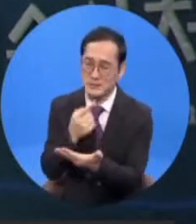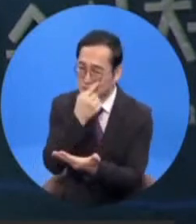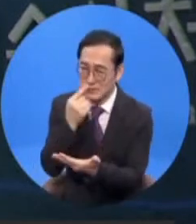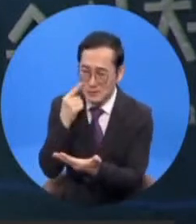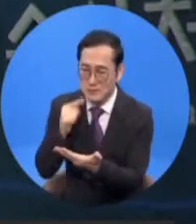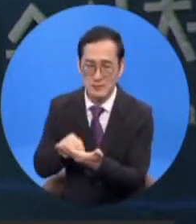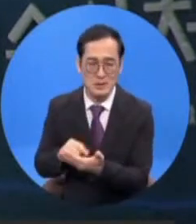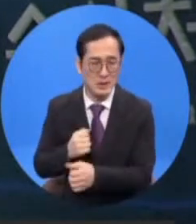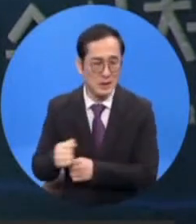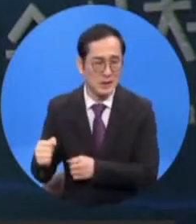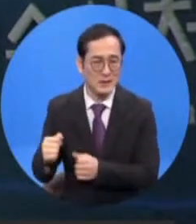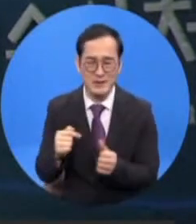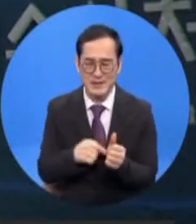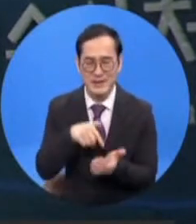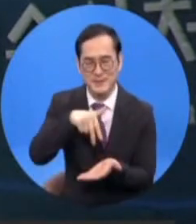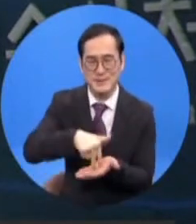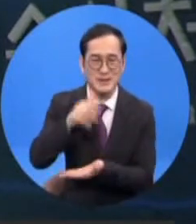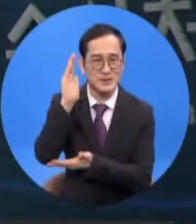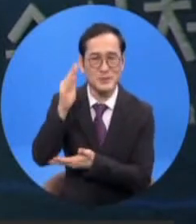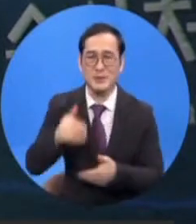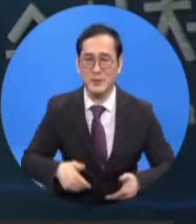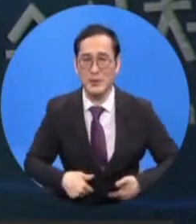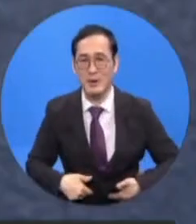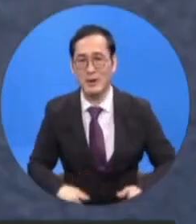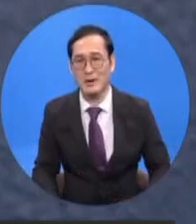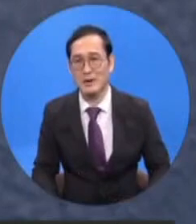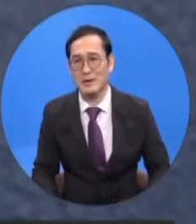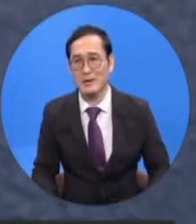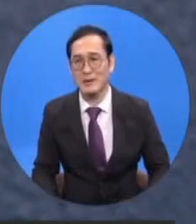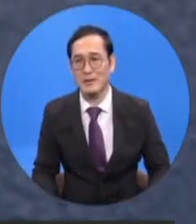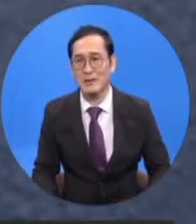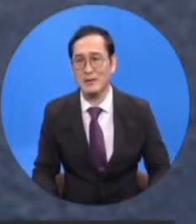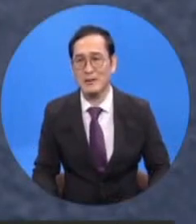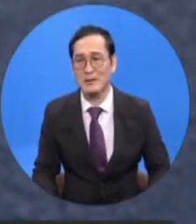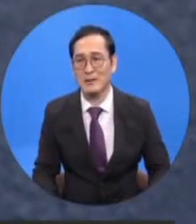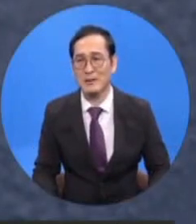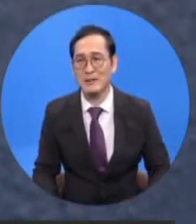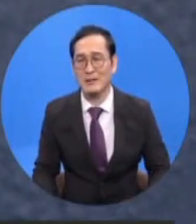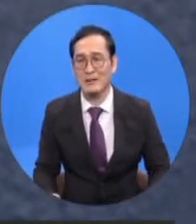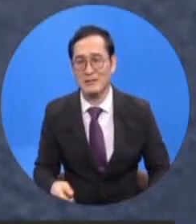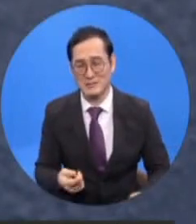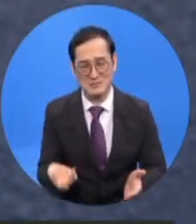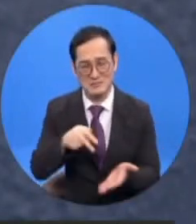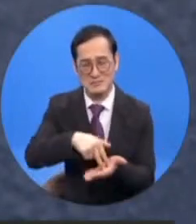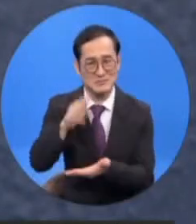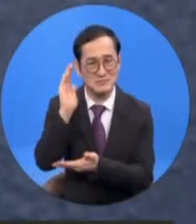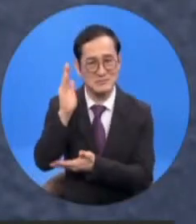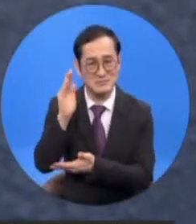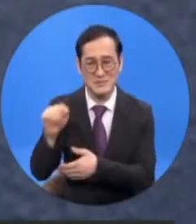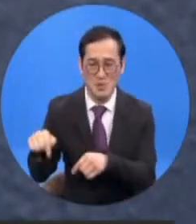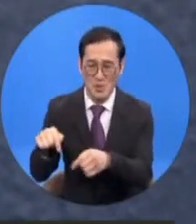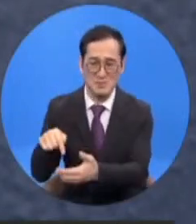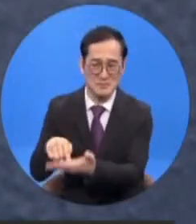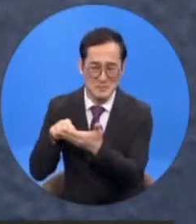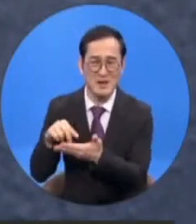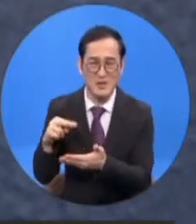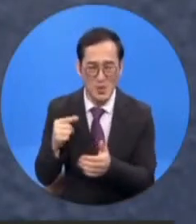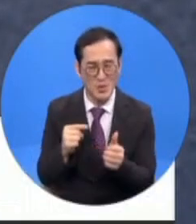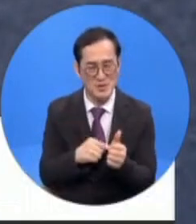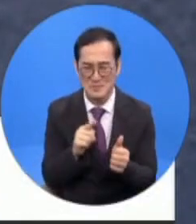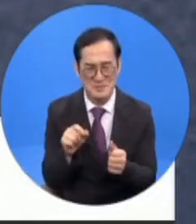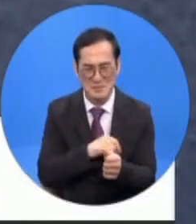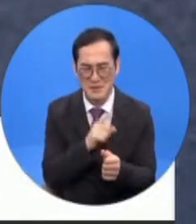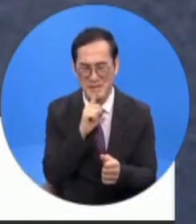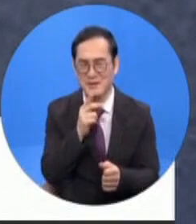쭉 나와서 이거 해명을 해야 되는거 아닌가 해명해야 되는데 뭐 저번에도 기자 회계 했지만 별 얘기 안 하셨잖아요 노력 나 하더라도 별 얘기는 안 하실 것